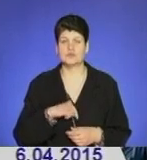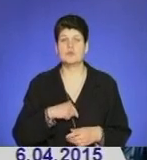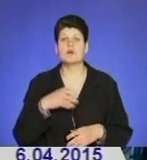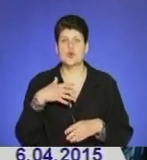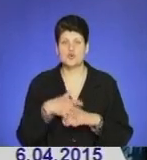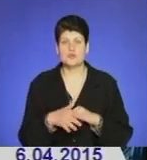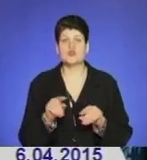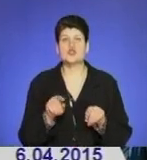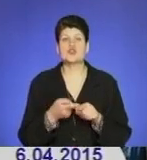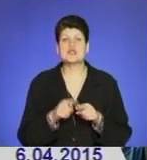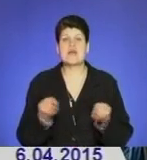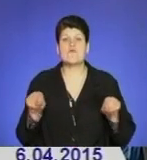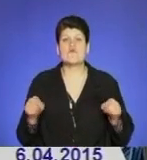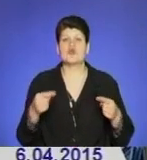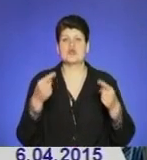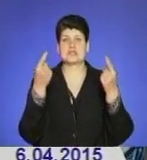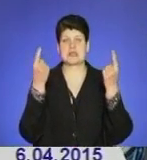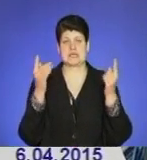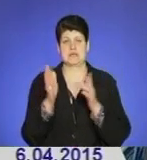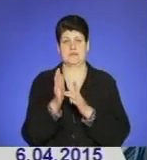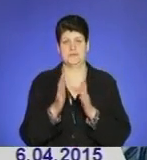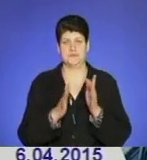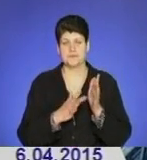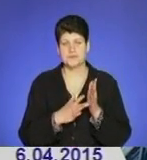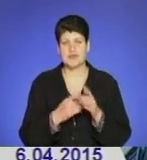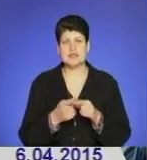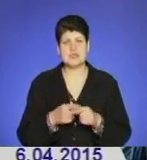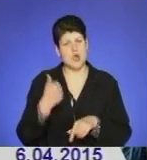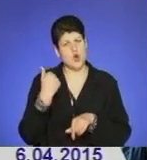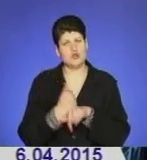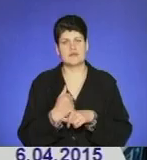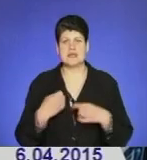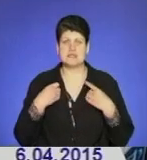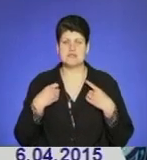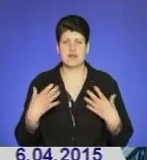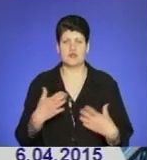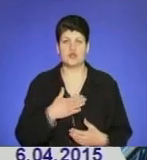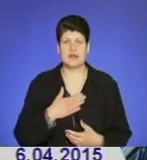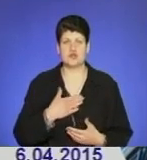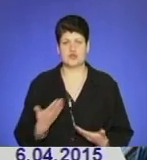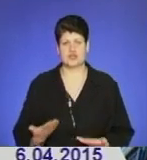Пасха – це Воскресіння, що це найголовніший празник, свято нашого життя.